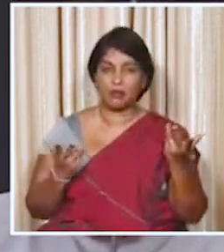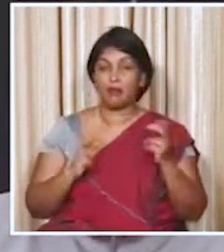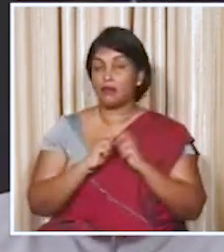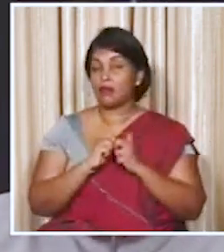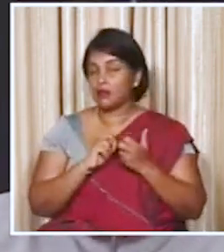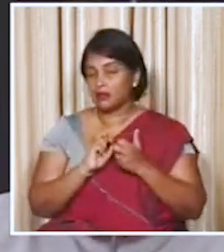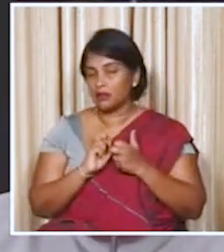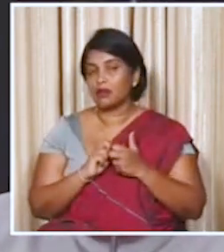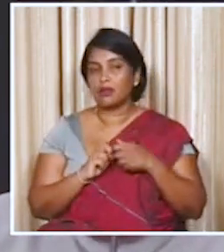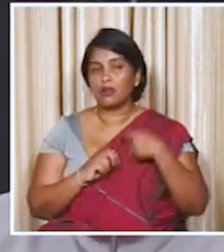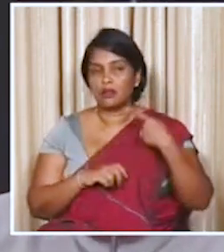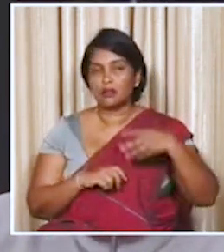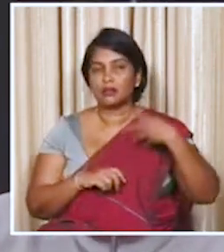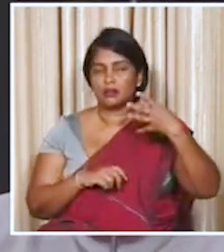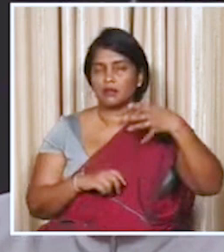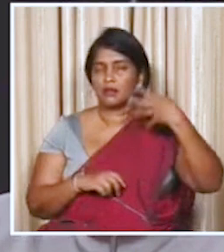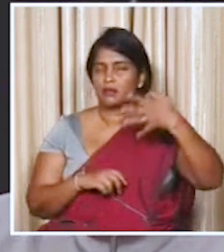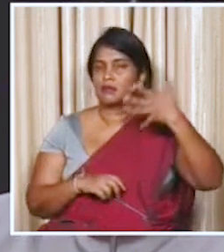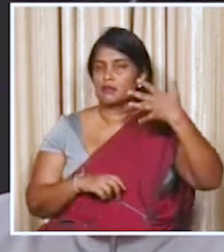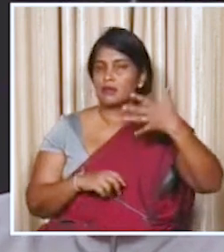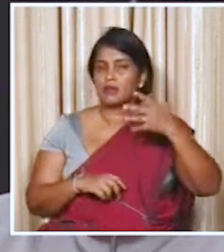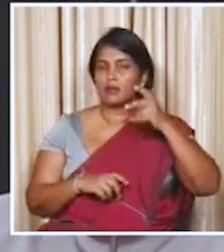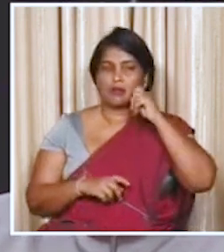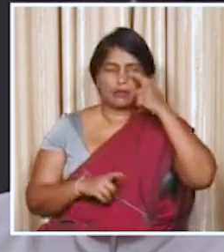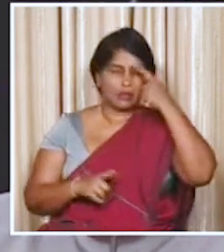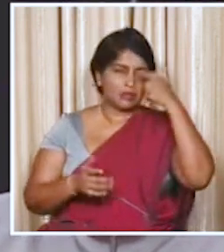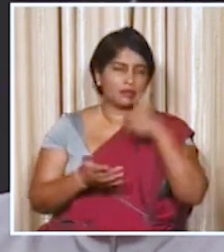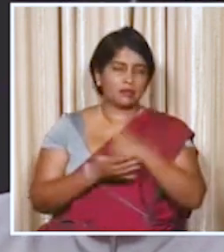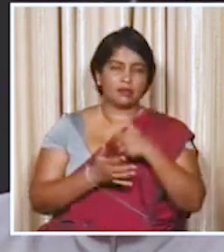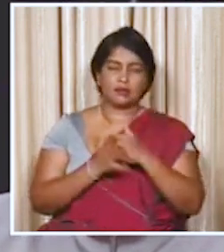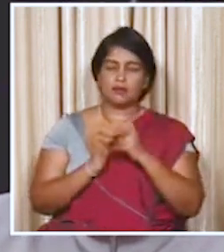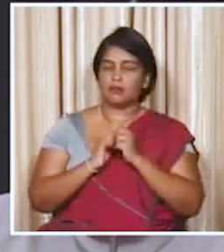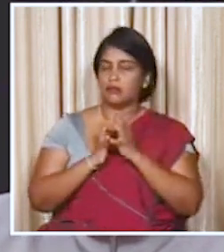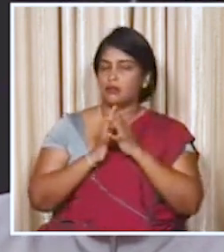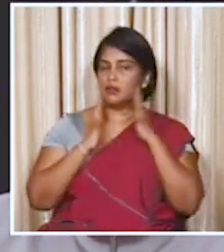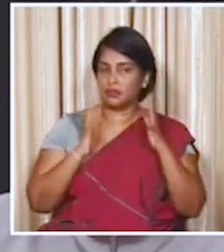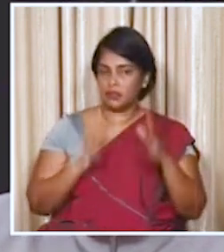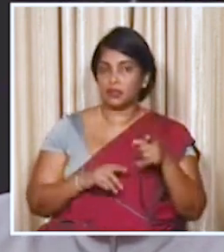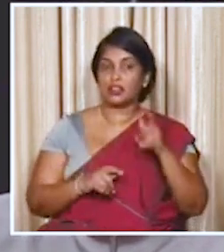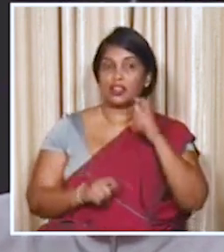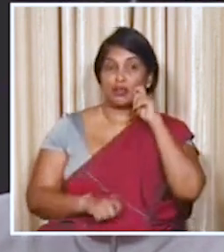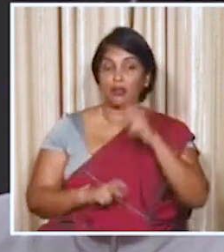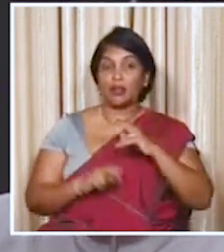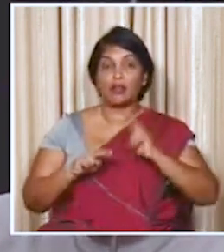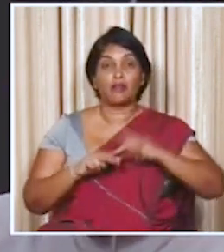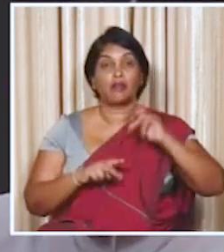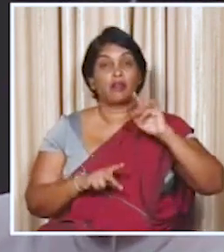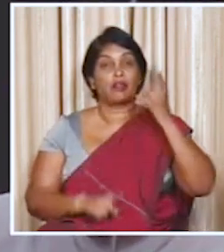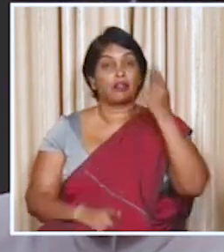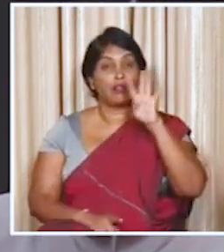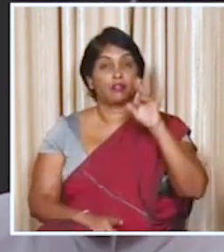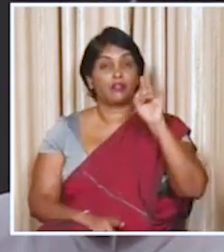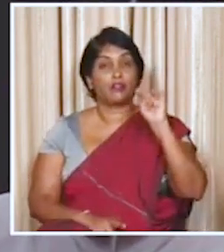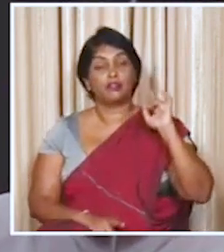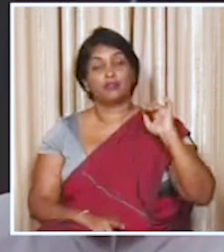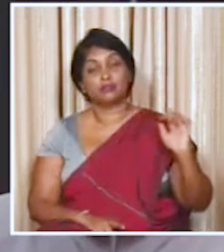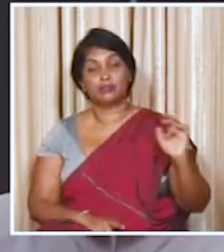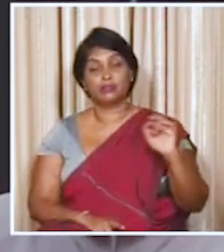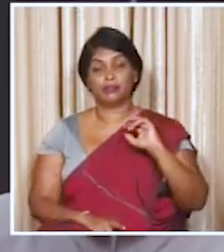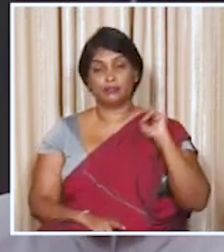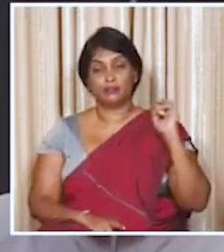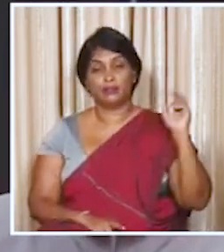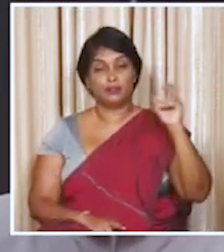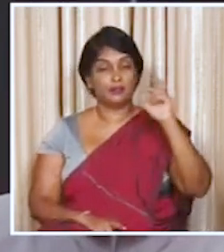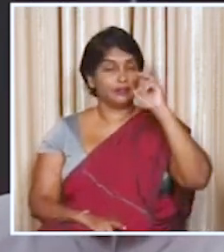arubude dawas hatar apa hak, anu kote minisu ge mi asahan ni darah gan ne beruna. Minisun dah tatu dah hatar wisap. Padi pelan nagin deh una satya